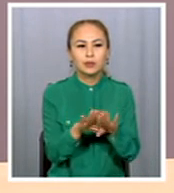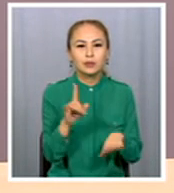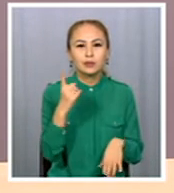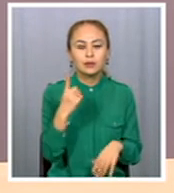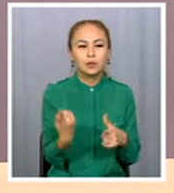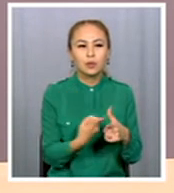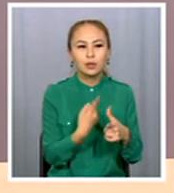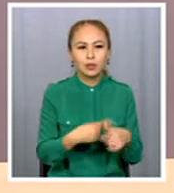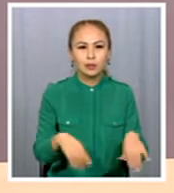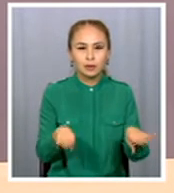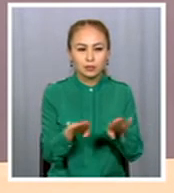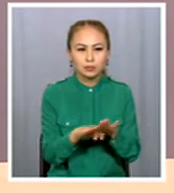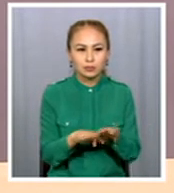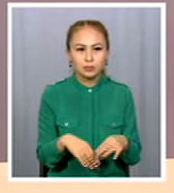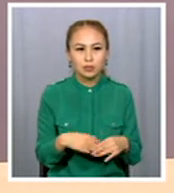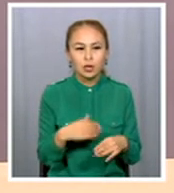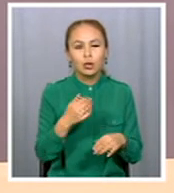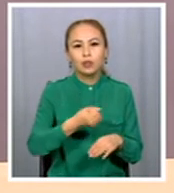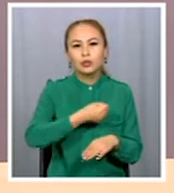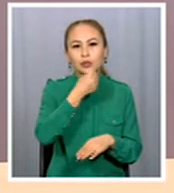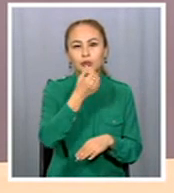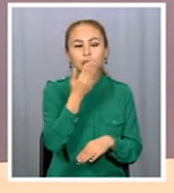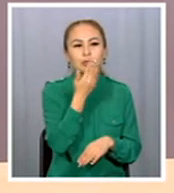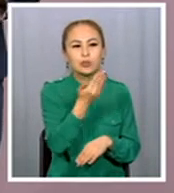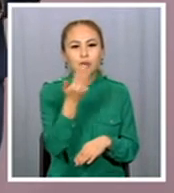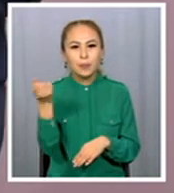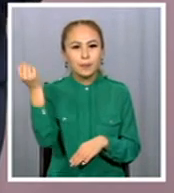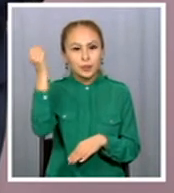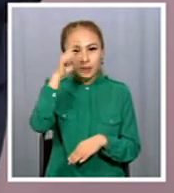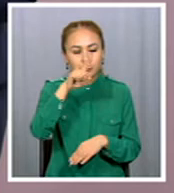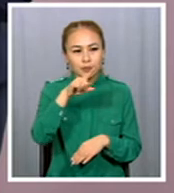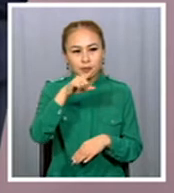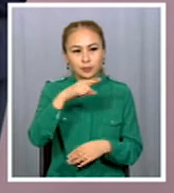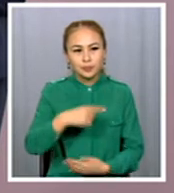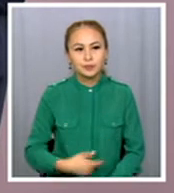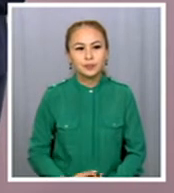атаған? Үлкендерден сұрап біліңдер.